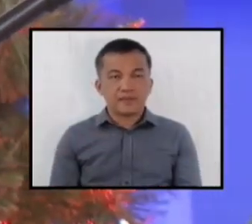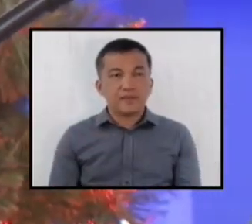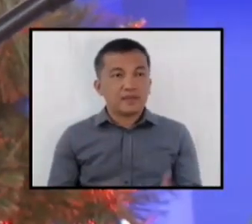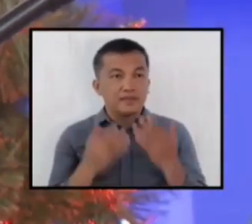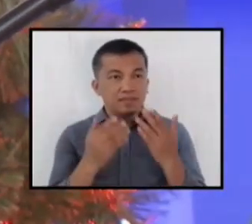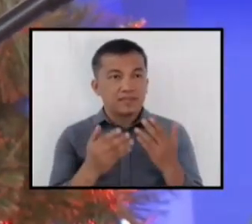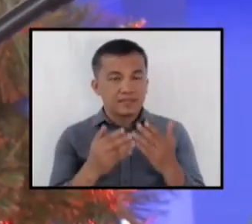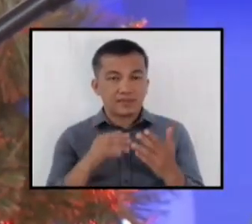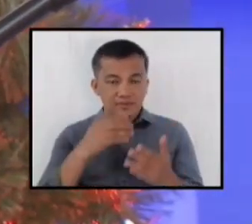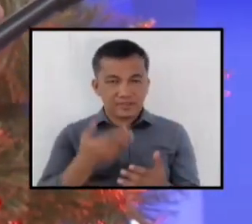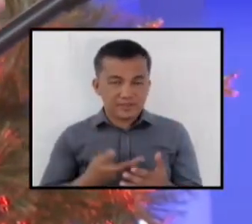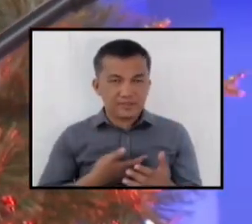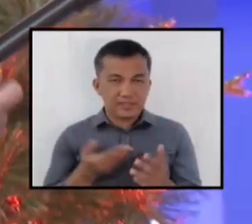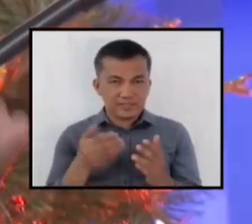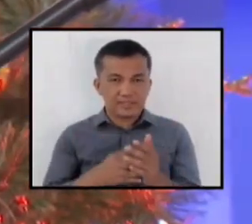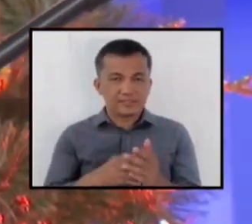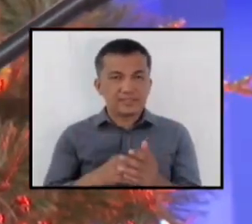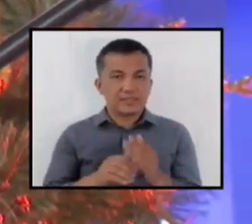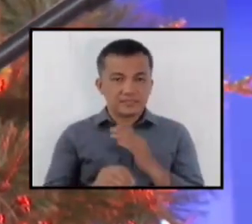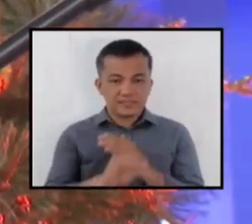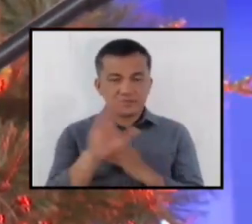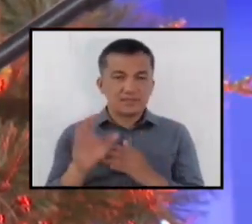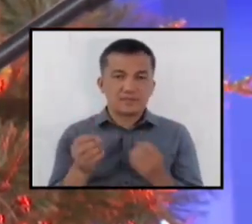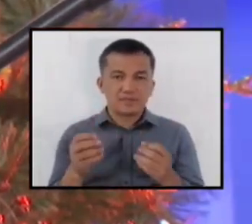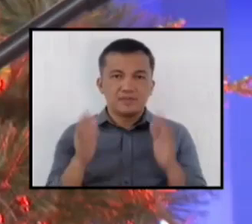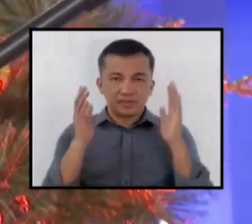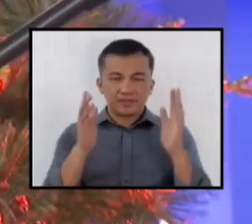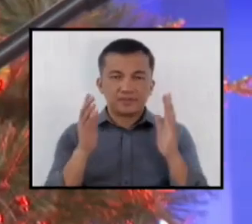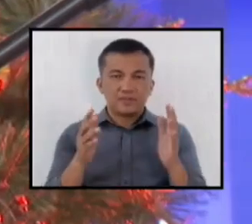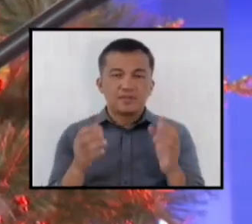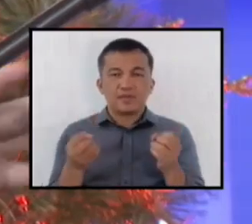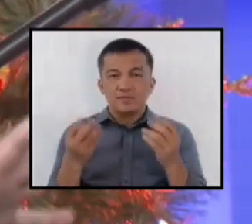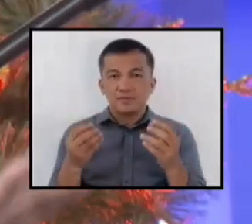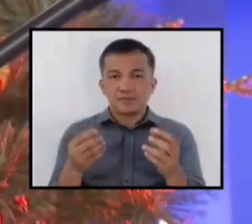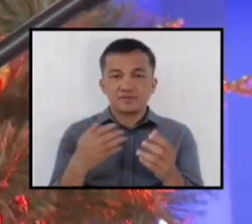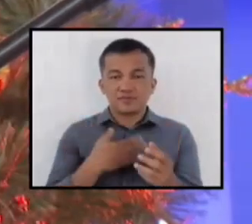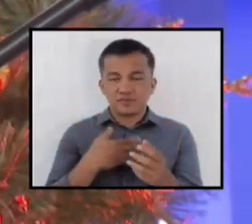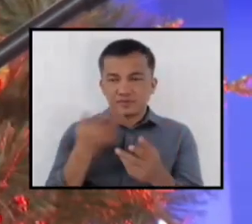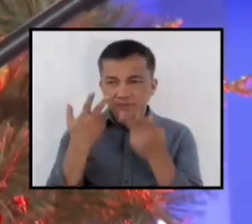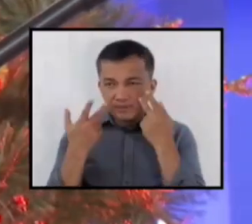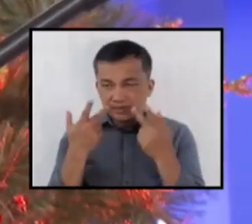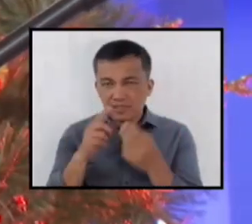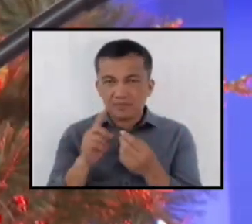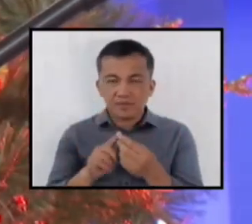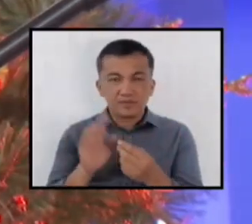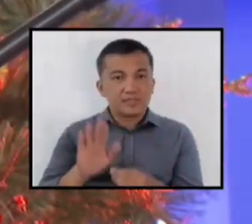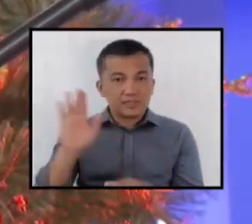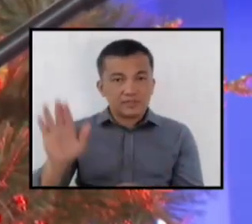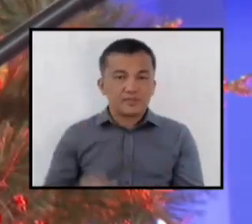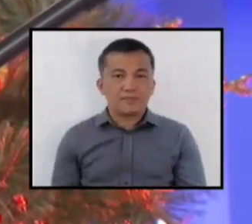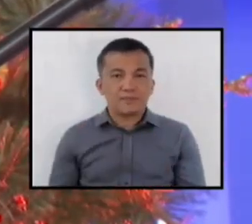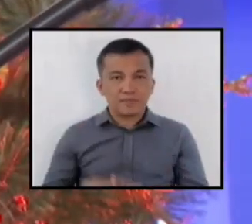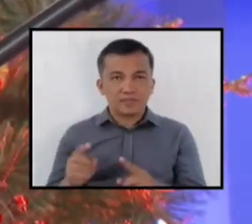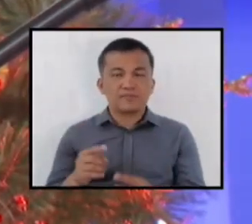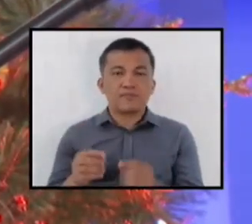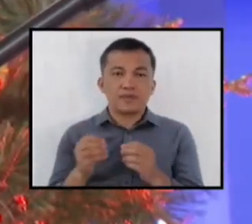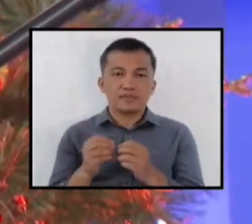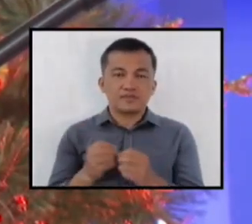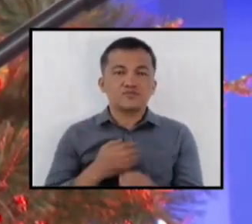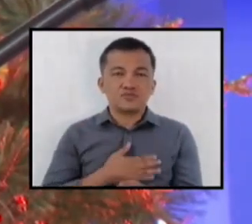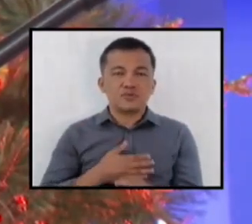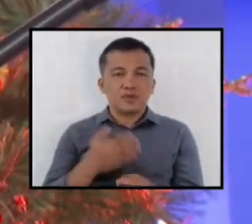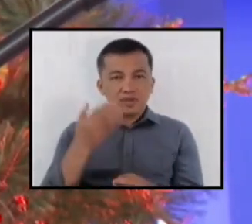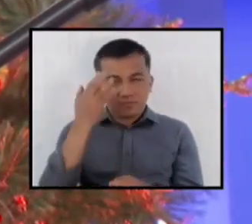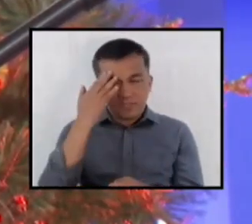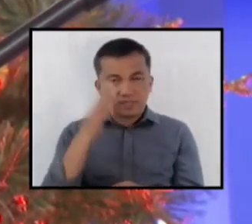RSP. Siyempre, marami na tayo na pagkwentuhan at marami pa namin gustong malaman about sa inyo. Pero mas gusto na malaman ng ating mga